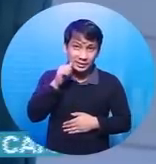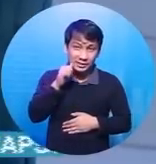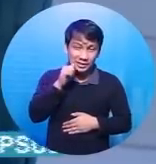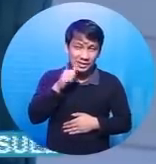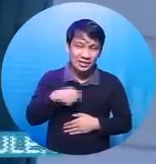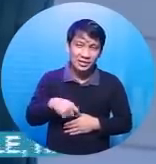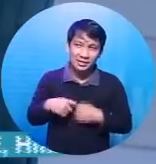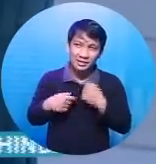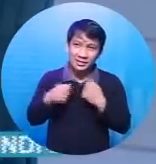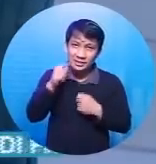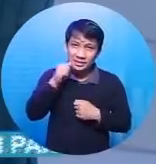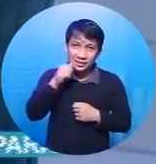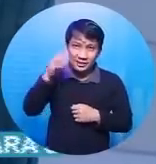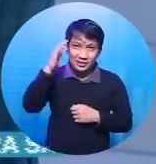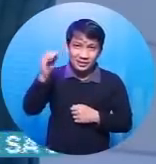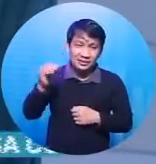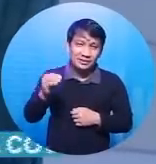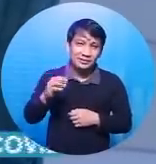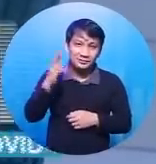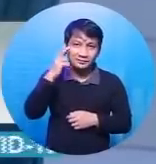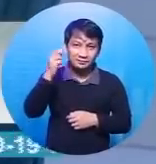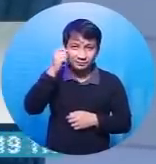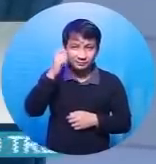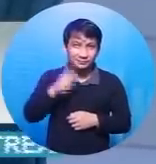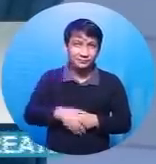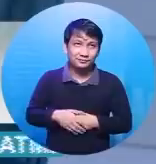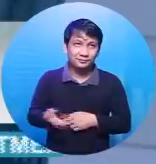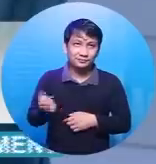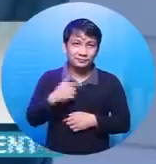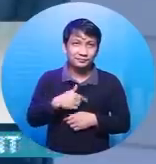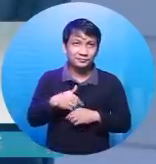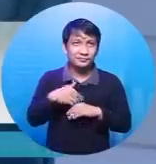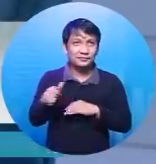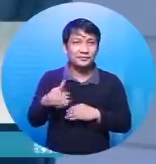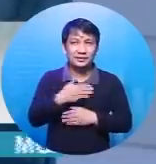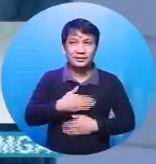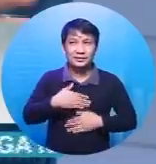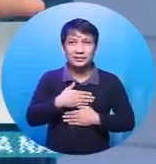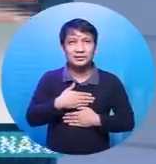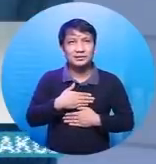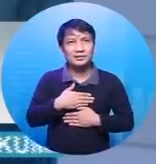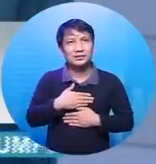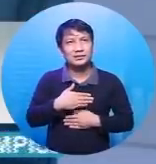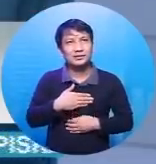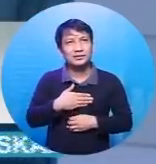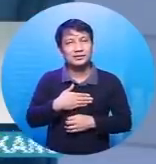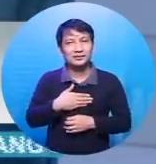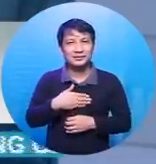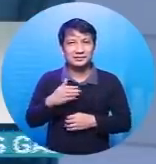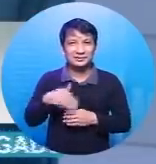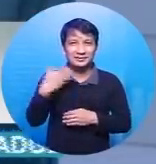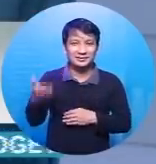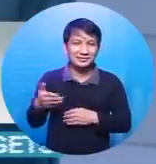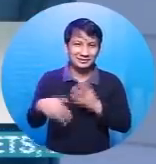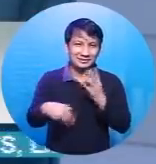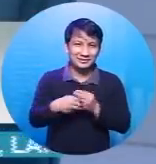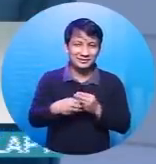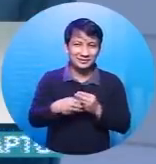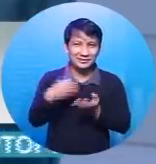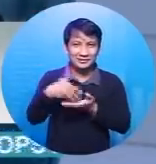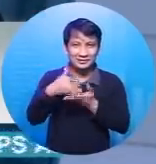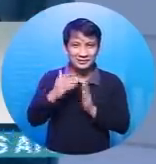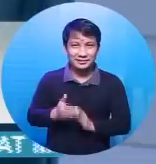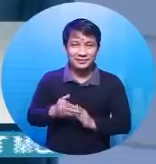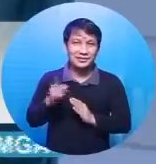Angelica? Hello po, Sir Rafi. Okay, ganito ang gagawin ko. Natuwa naman ako dahil nilipat yung istasyon plus estudyante